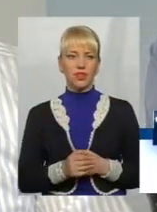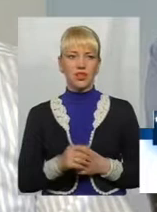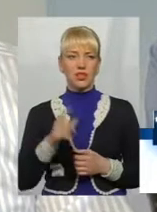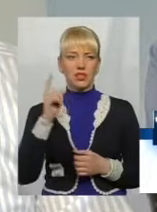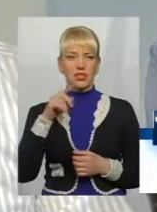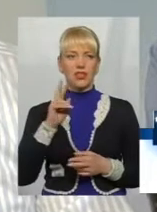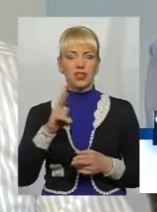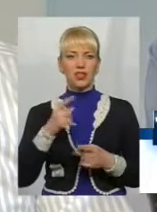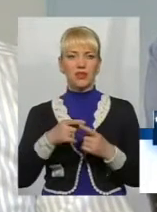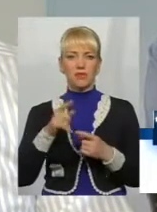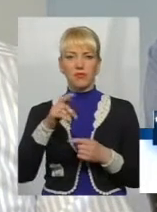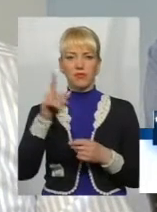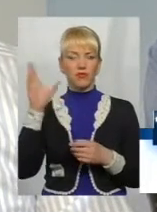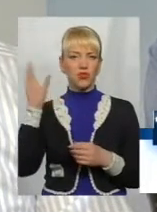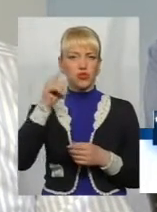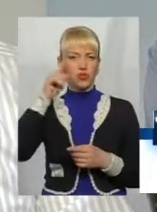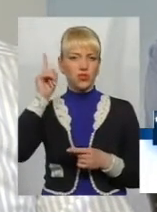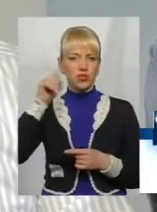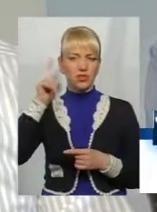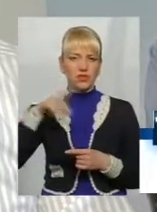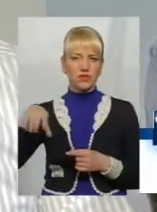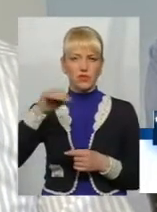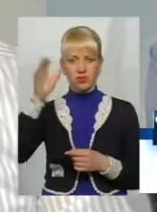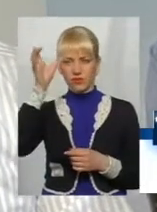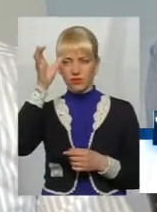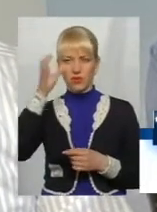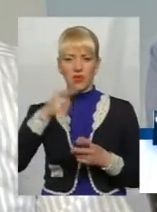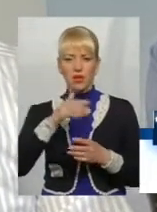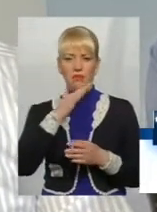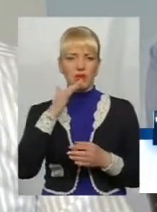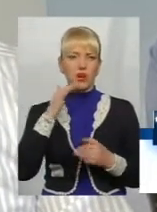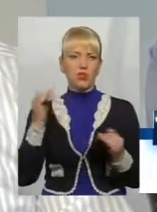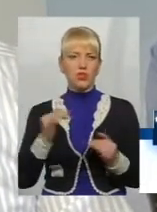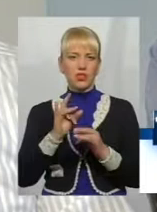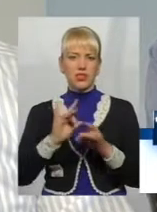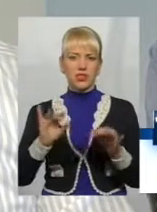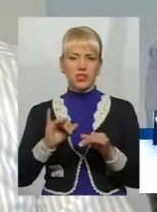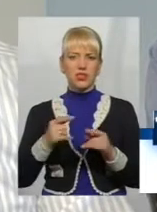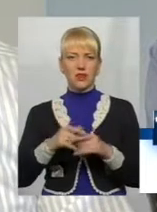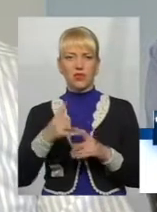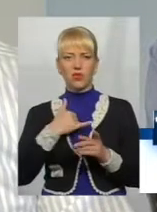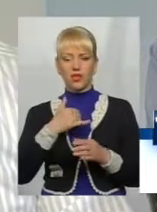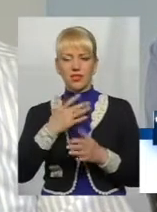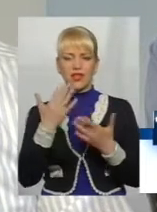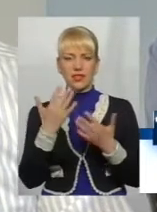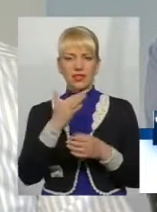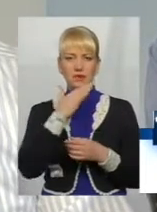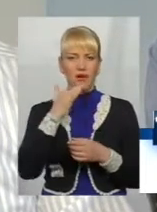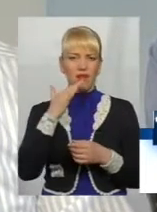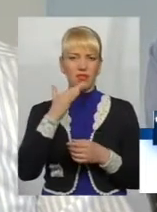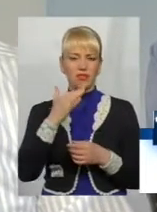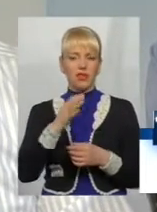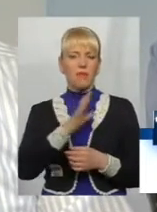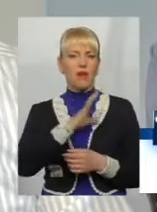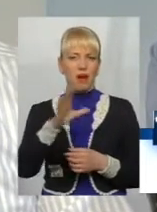ходяча енциклопедія. Вони настільки розповідають цікавого, в нас настільки багата історія, в нас настільки